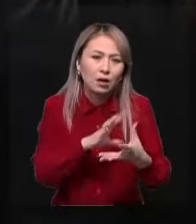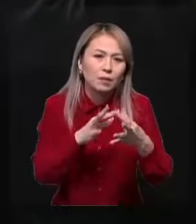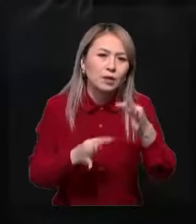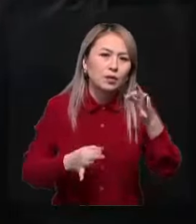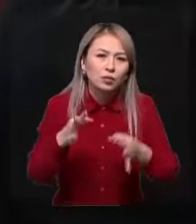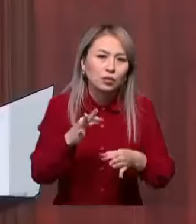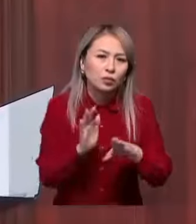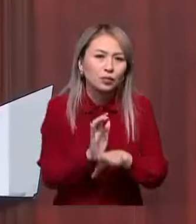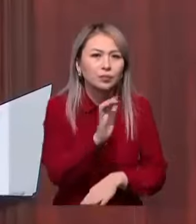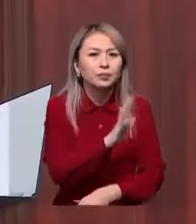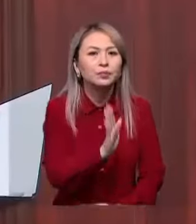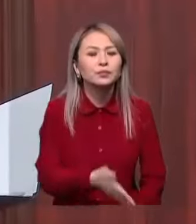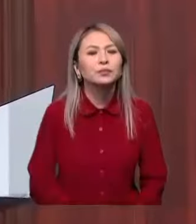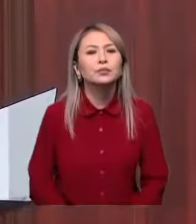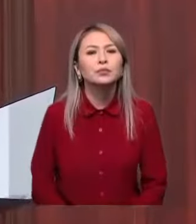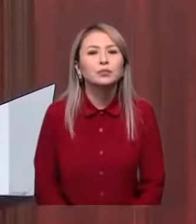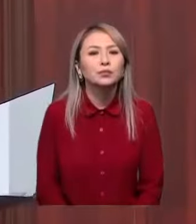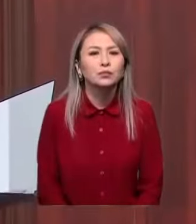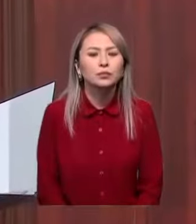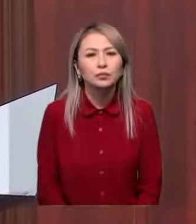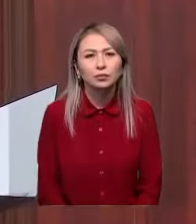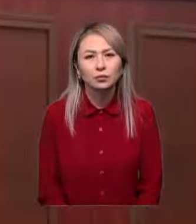Енді олар апелляциялық сотқа жүгінбек.